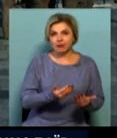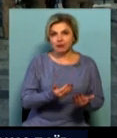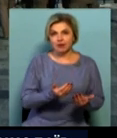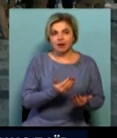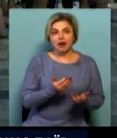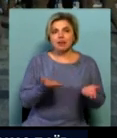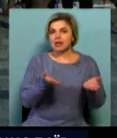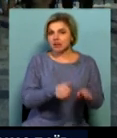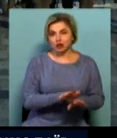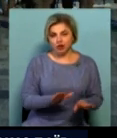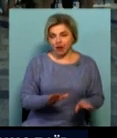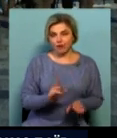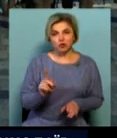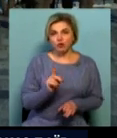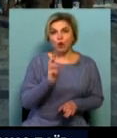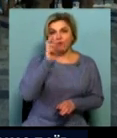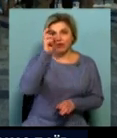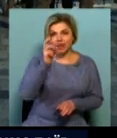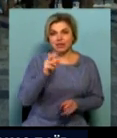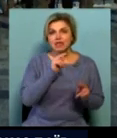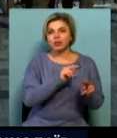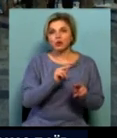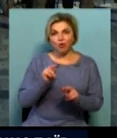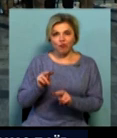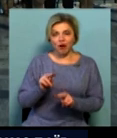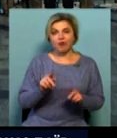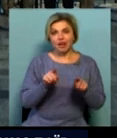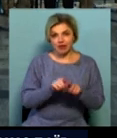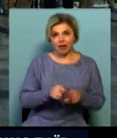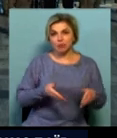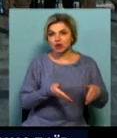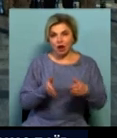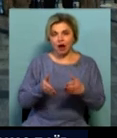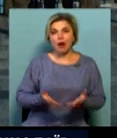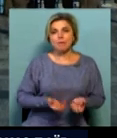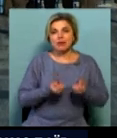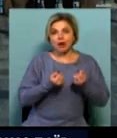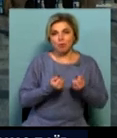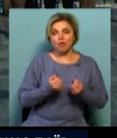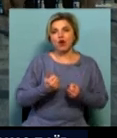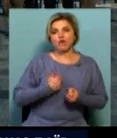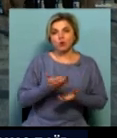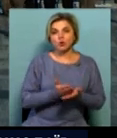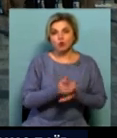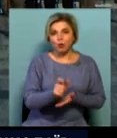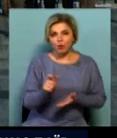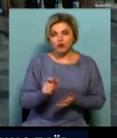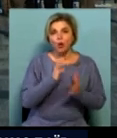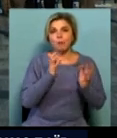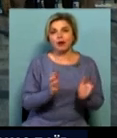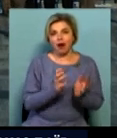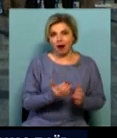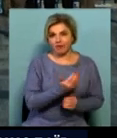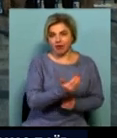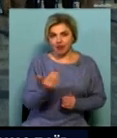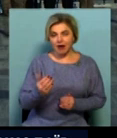не залишав, щоб він слідкував таким шляхом, підтримував як військовослужбовців, оберігав їх,